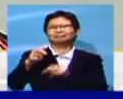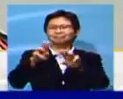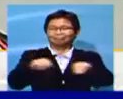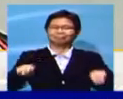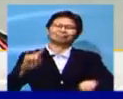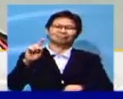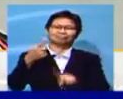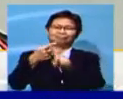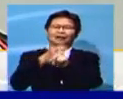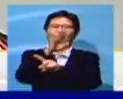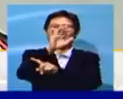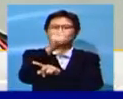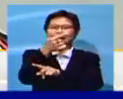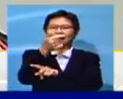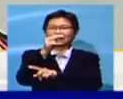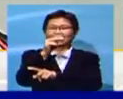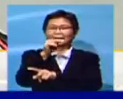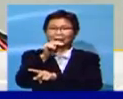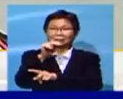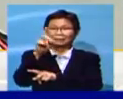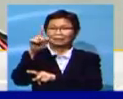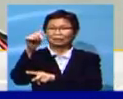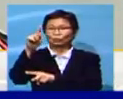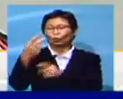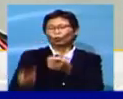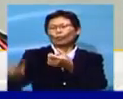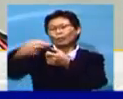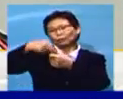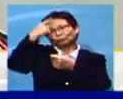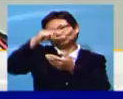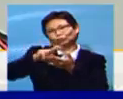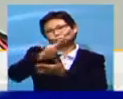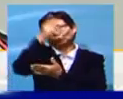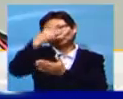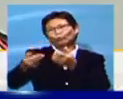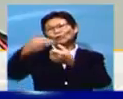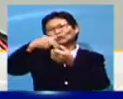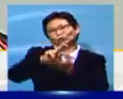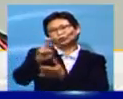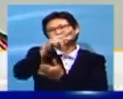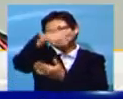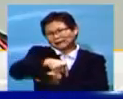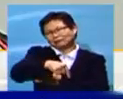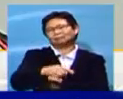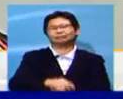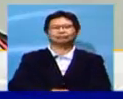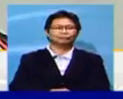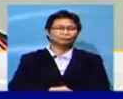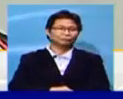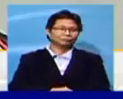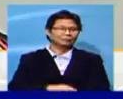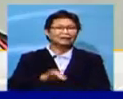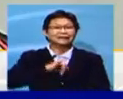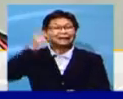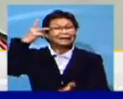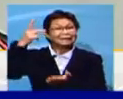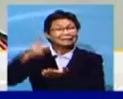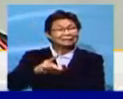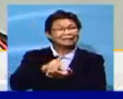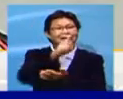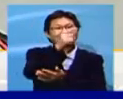untuk untuk memasuki Universiti ini saya mengenali Tan Sri Lim